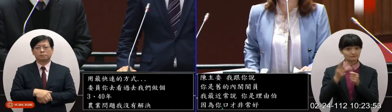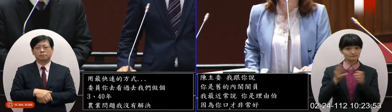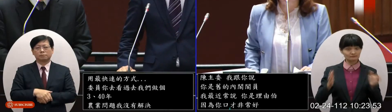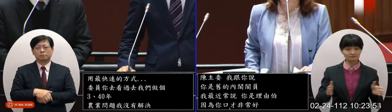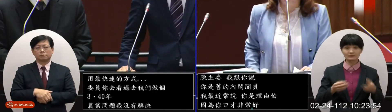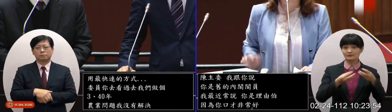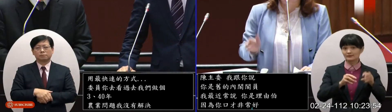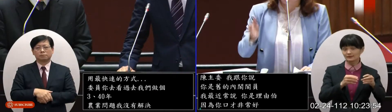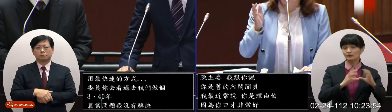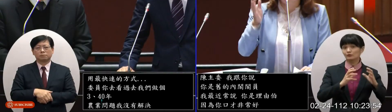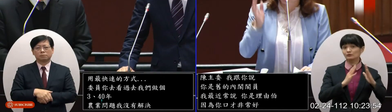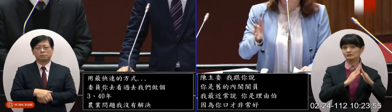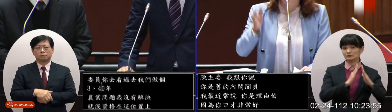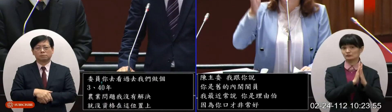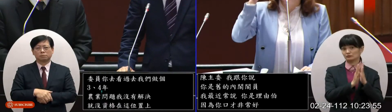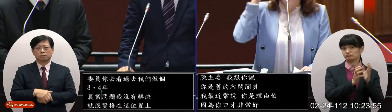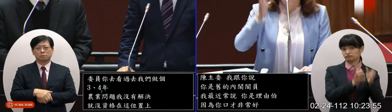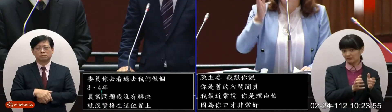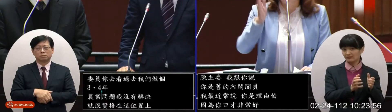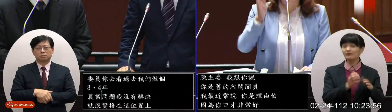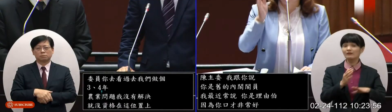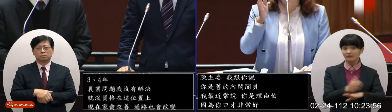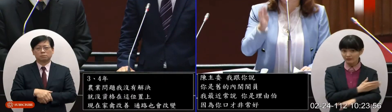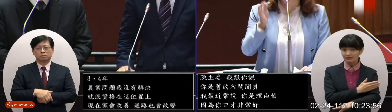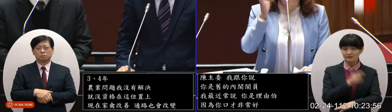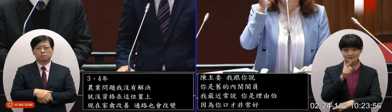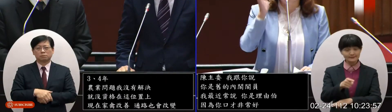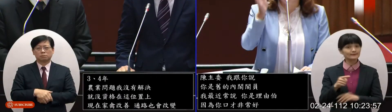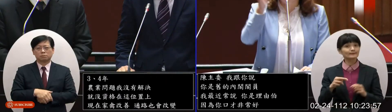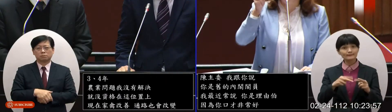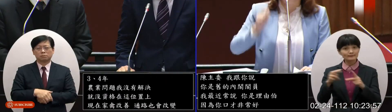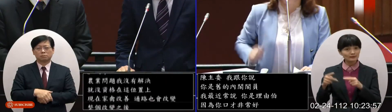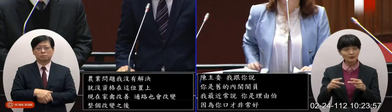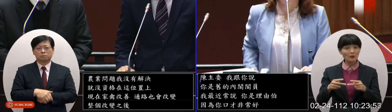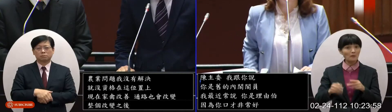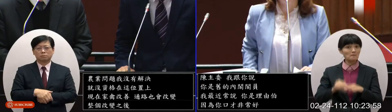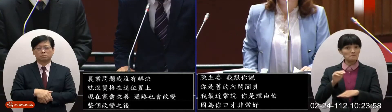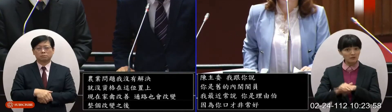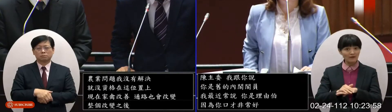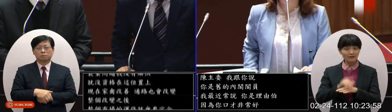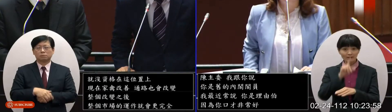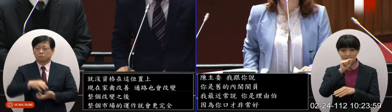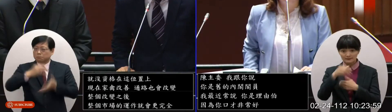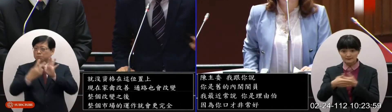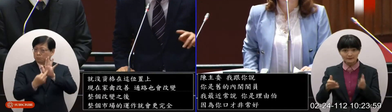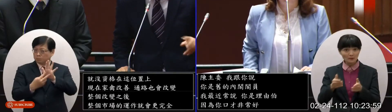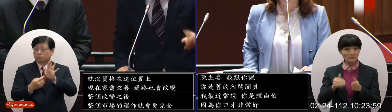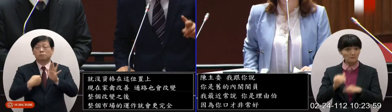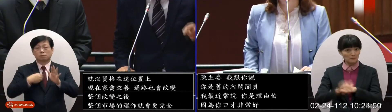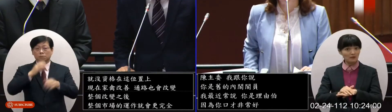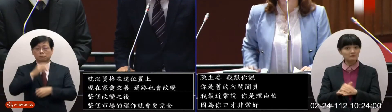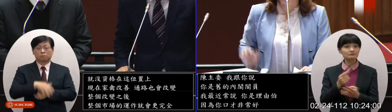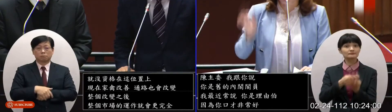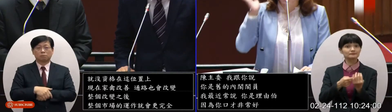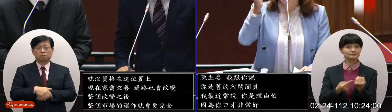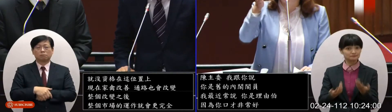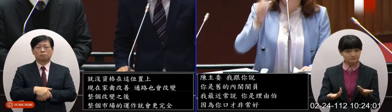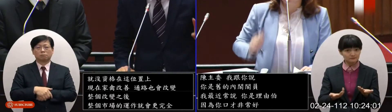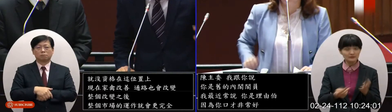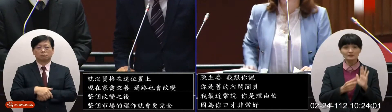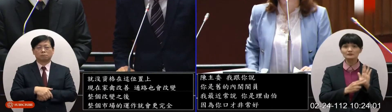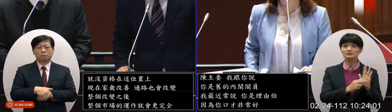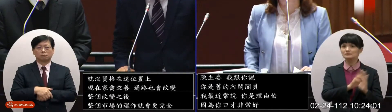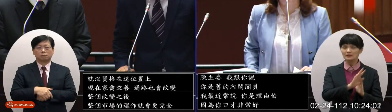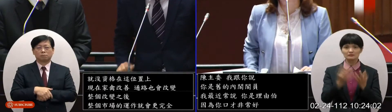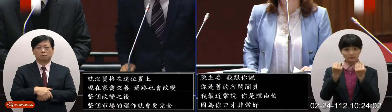鸡蛋国家队成立之后，你改善过已经完成的鸡舍有多少？ 举例来讲，我们的蛋 我要举例，你应